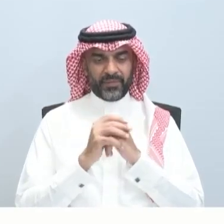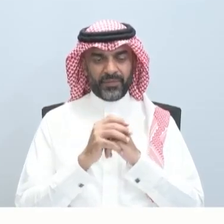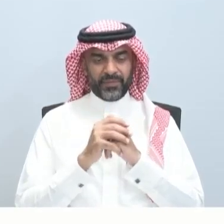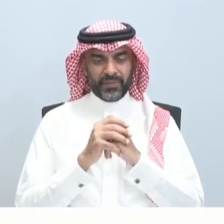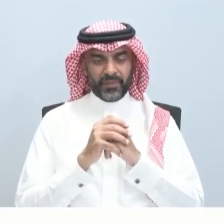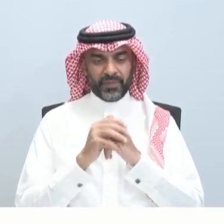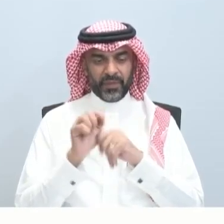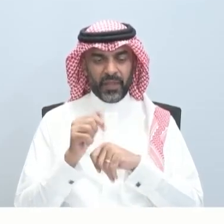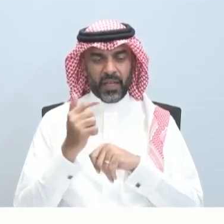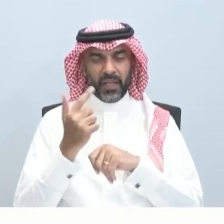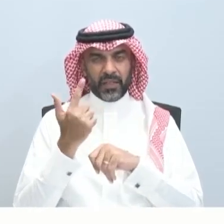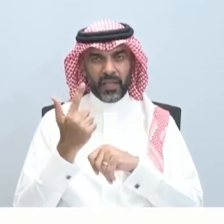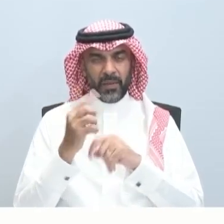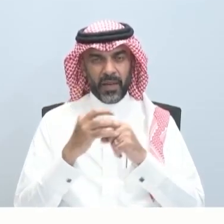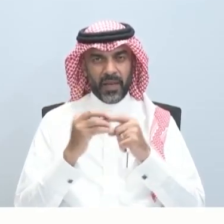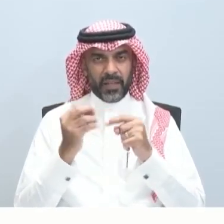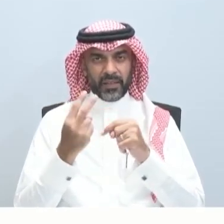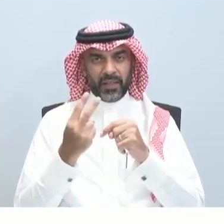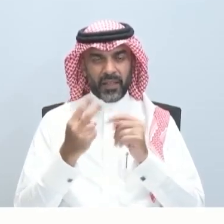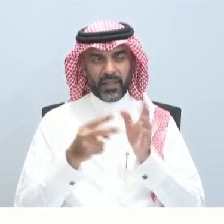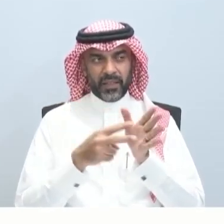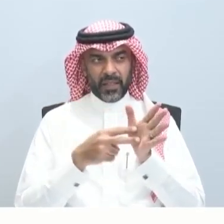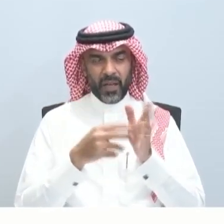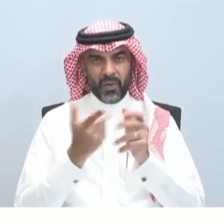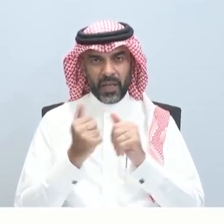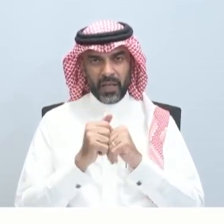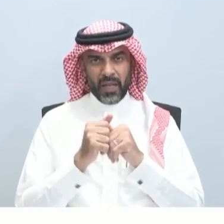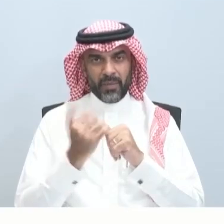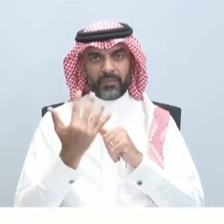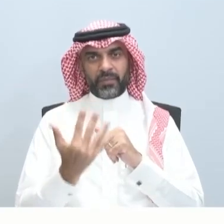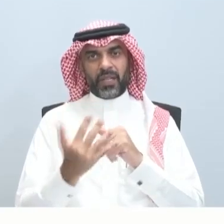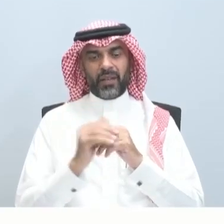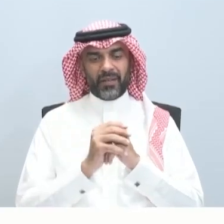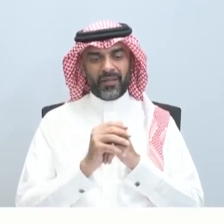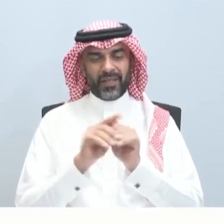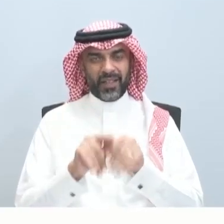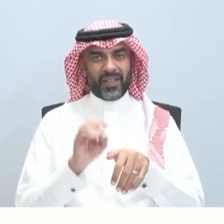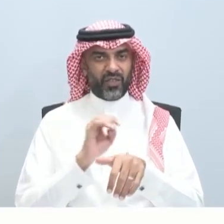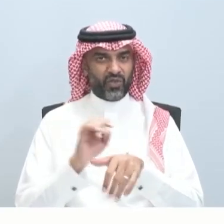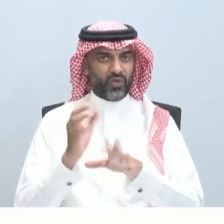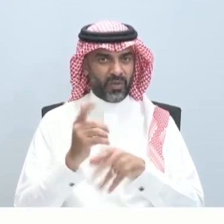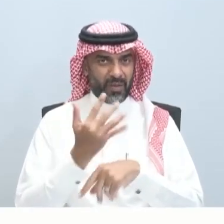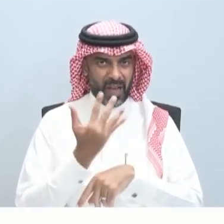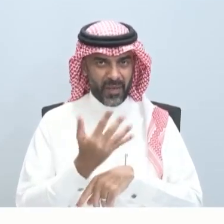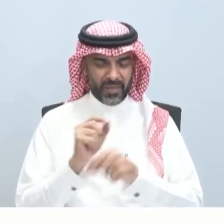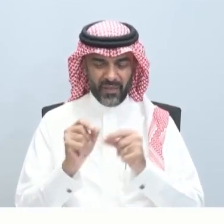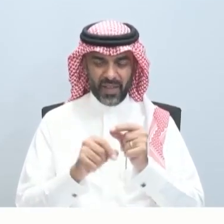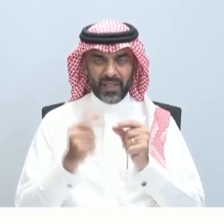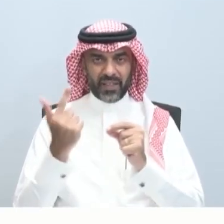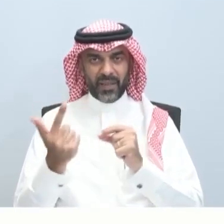ننزلها سبعه مطروحا منها اثنان تساوي خمسه اذا الناتج هو خمسه